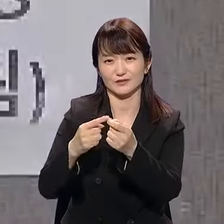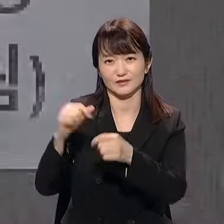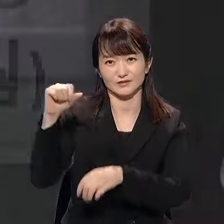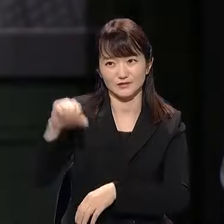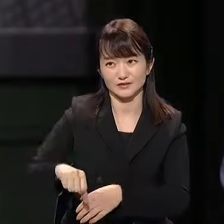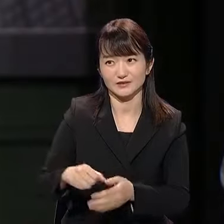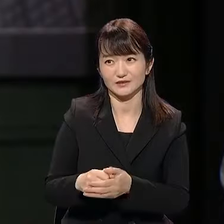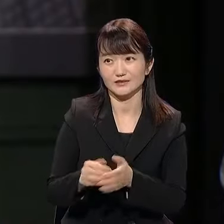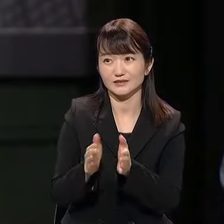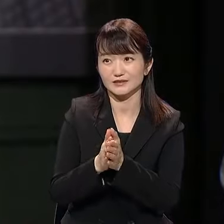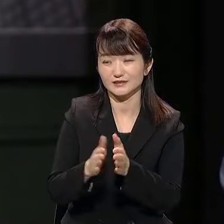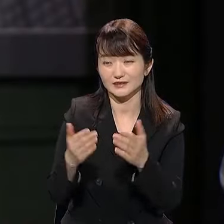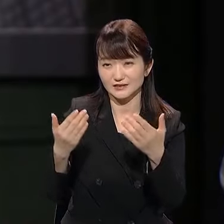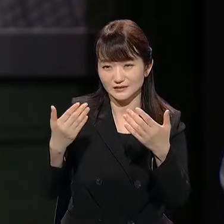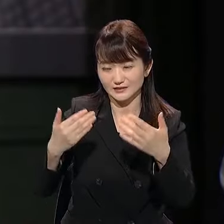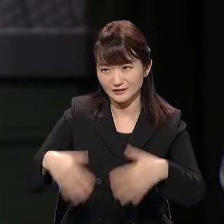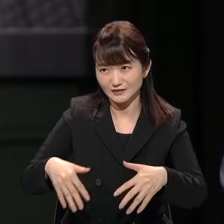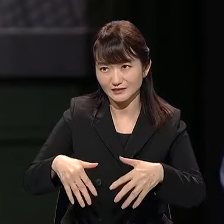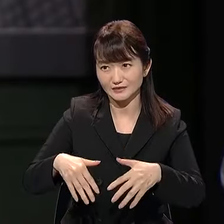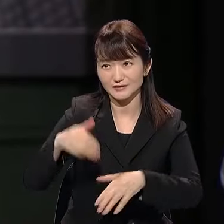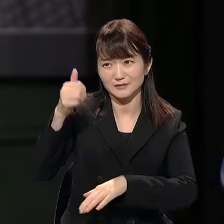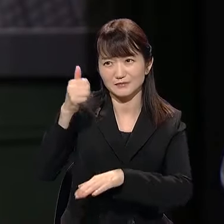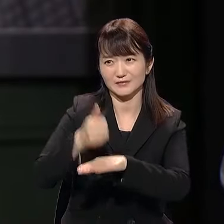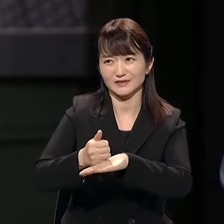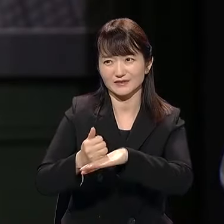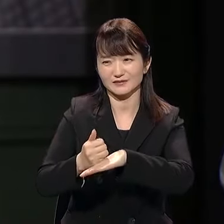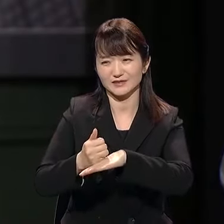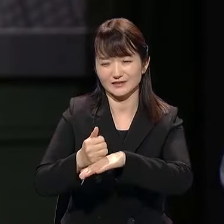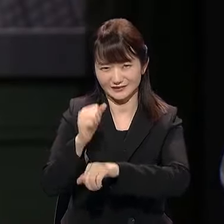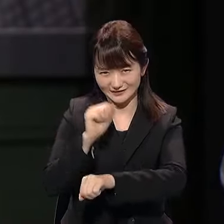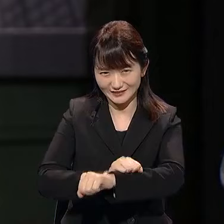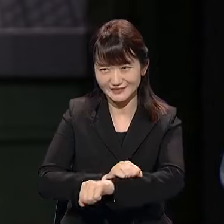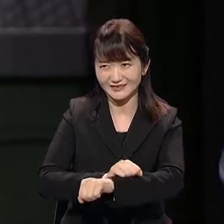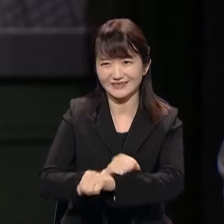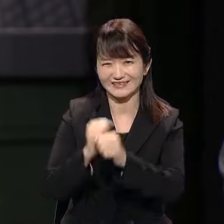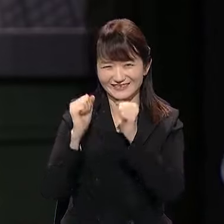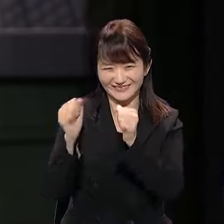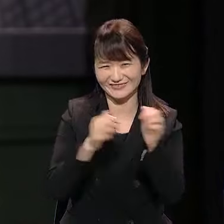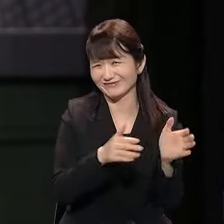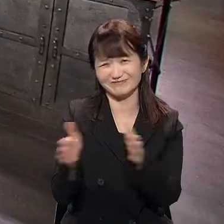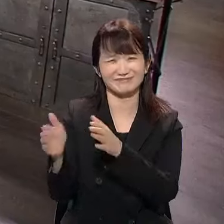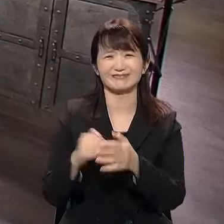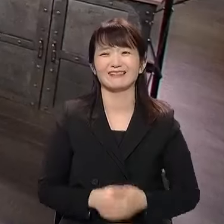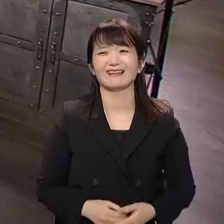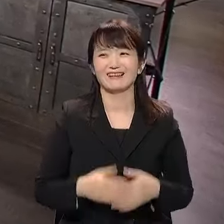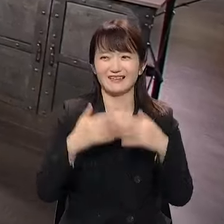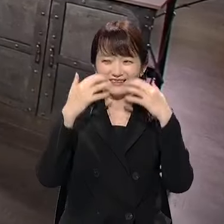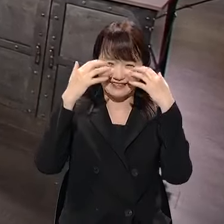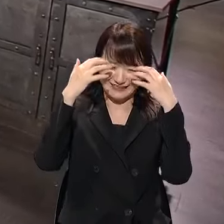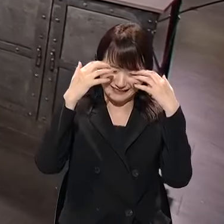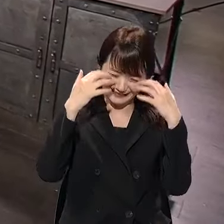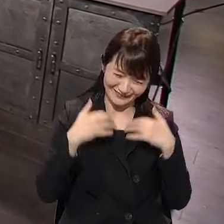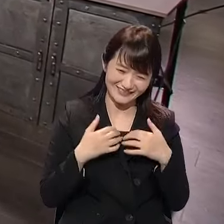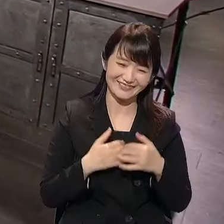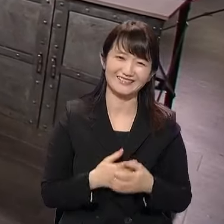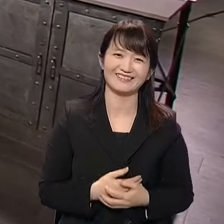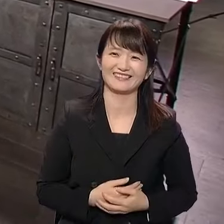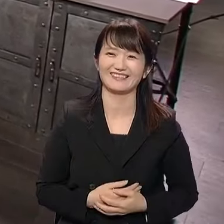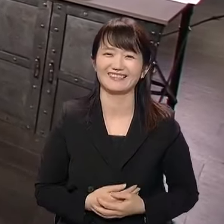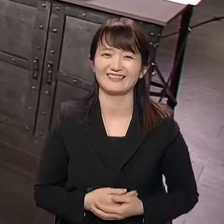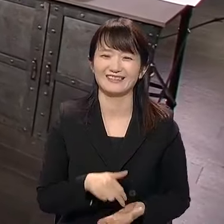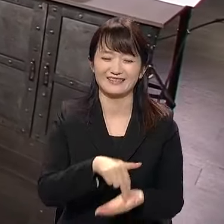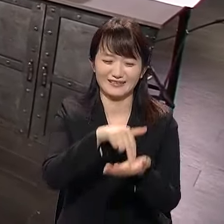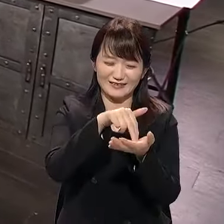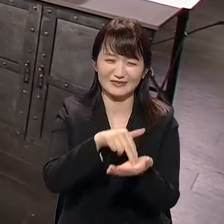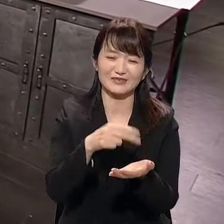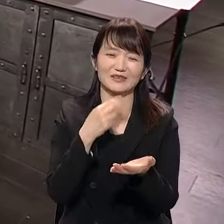미약하나 그 끝은 창대할 겁니다 파이팅네 자 백 변호사님이 무더 위에이 무더 위에 아 엘베